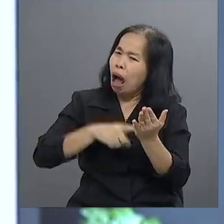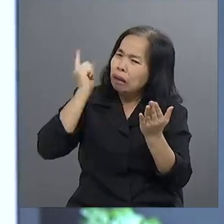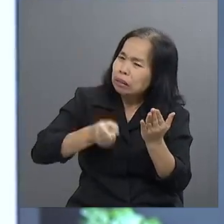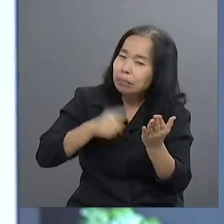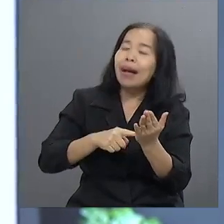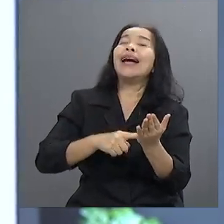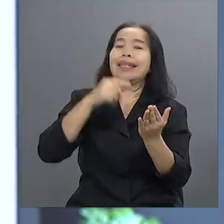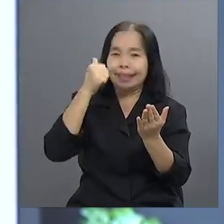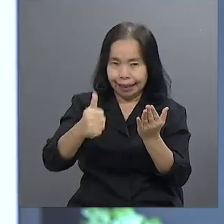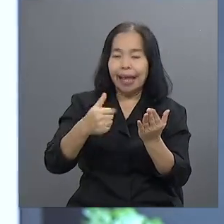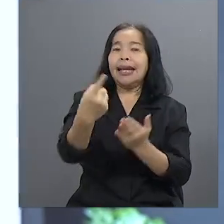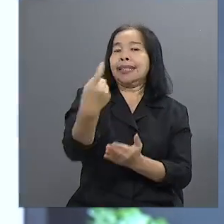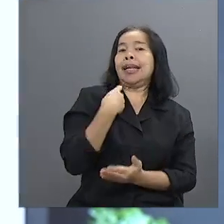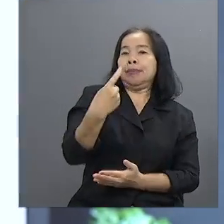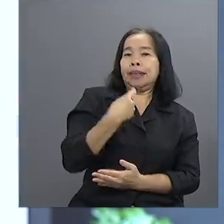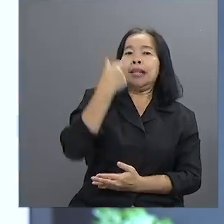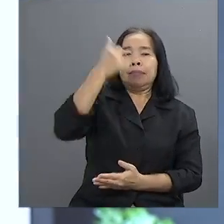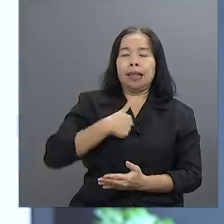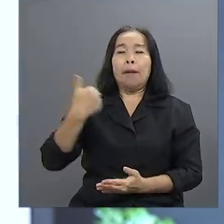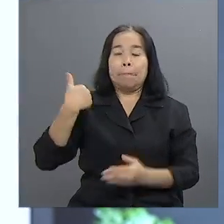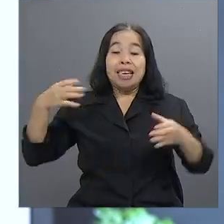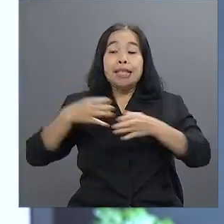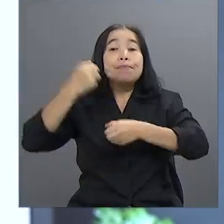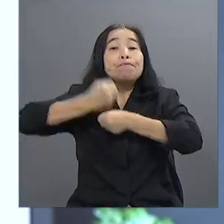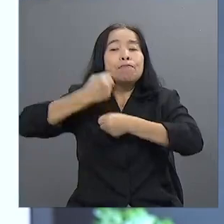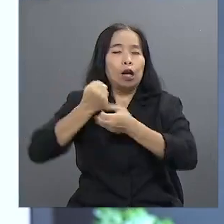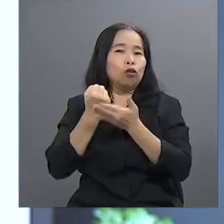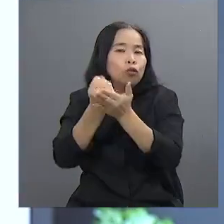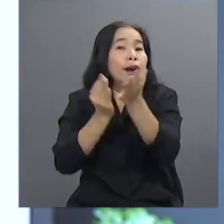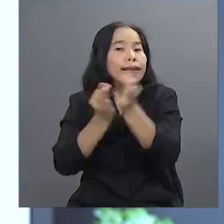หนึ่งก็ได้นะครับเรามีทีมงานที่คอยเช็คให้อยู่แล้วถ้าเกิดว่ามีความคืบหน้าอย่างไรก็จะมานำเสนอในรายการกันต่อนะครับ